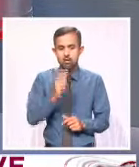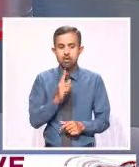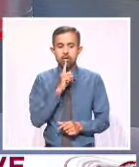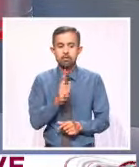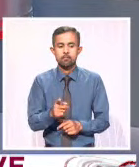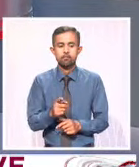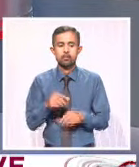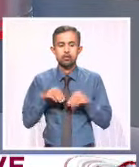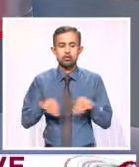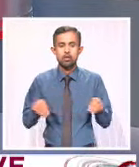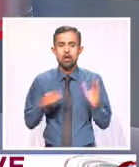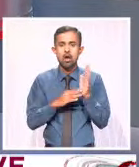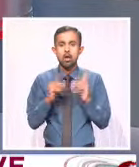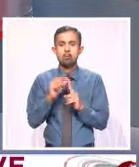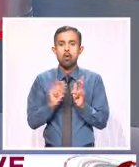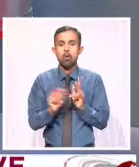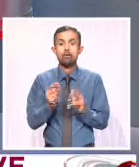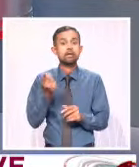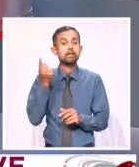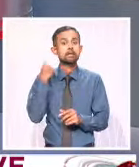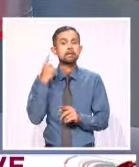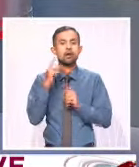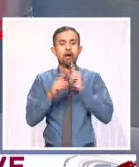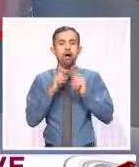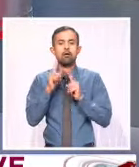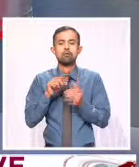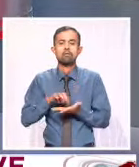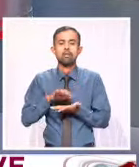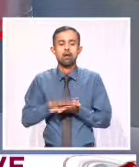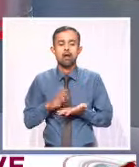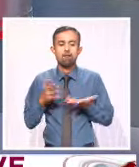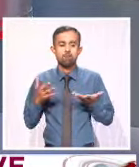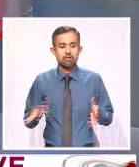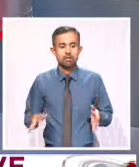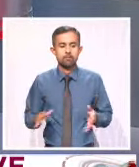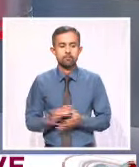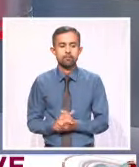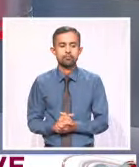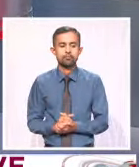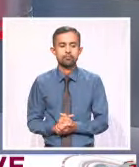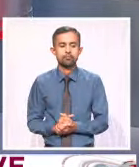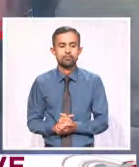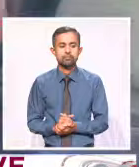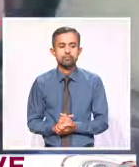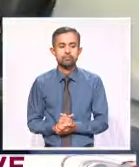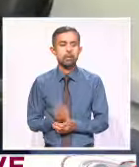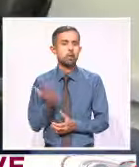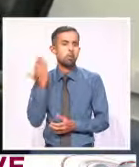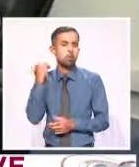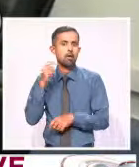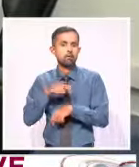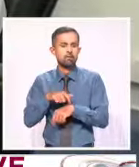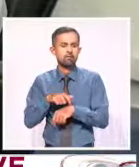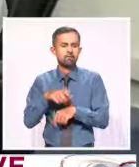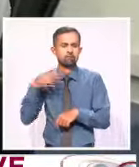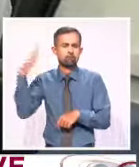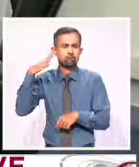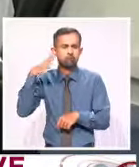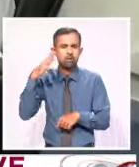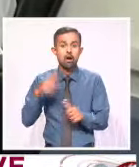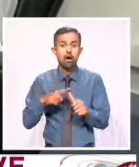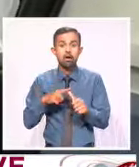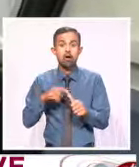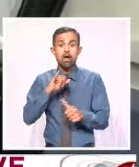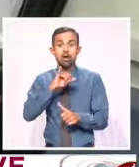මහතා පවසනවා. කෘෂිකර්ම අමාත්‍යාංශයේ ඊයේ පැවති සාකච්ඡාවකදී මේ තීරණයට එළඹ තිබෙනවා. පසුගිය කන්දේදී නියඟය නිසා